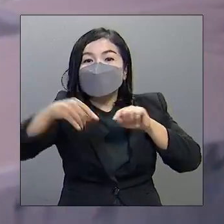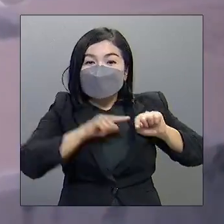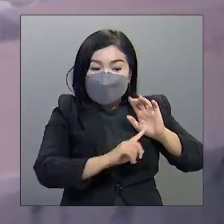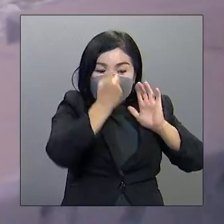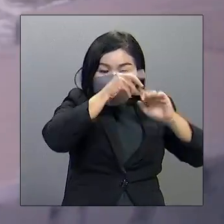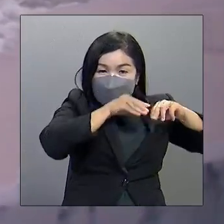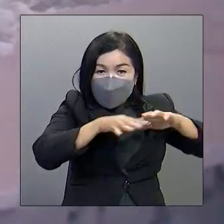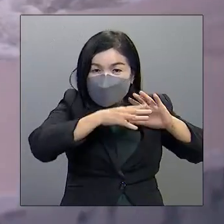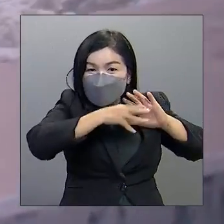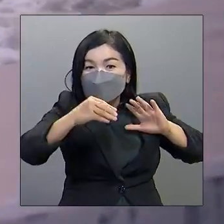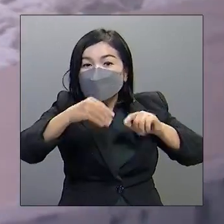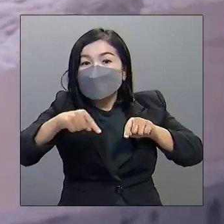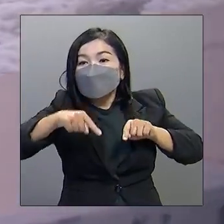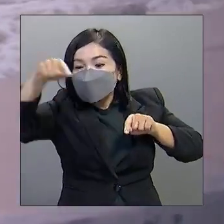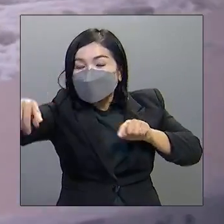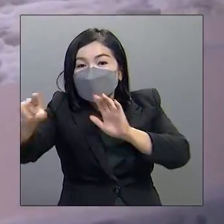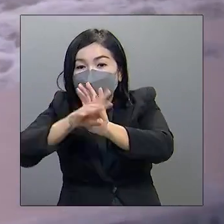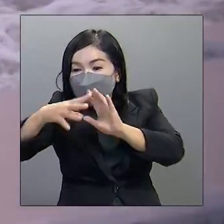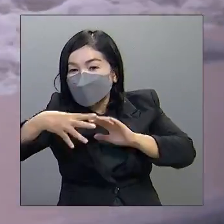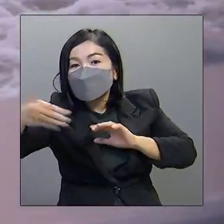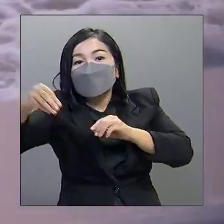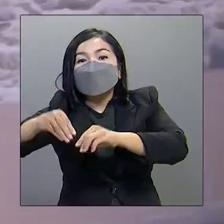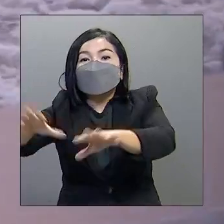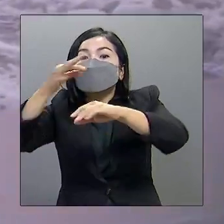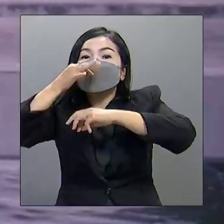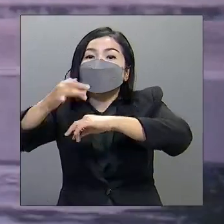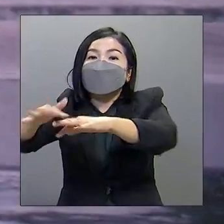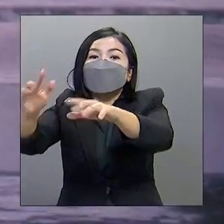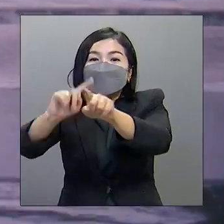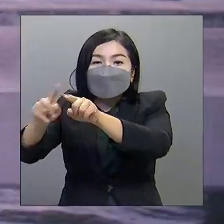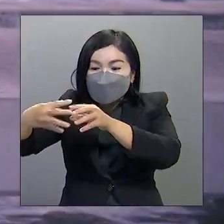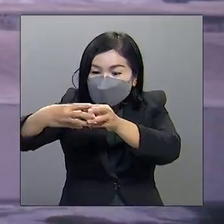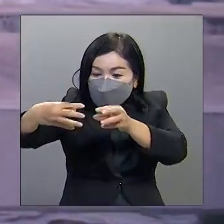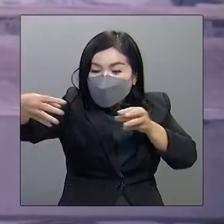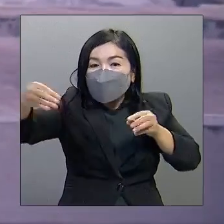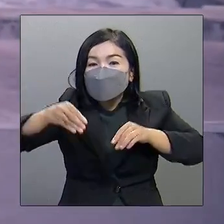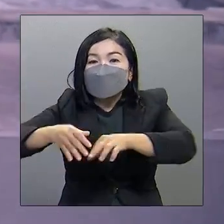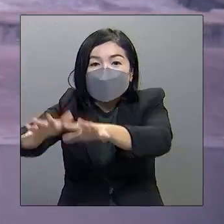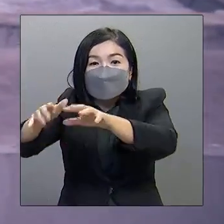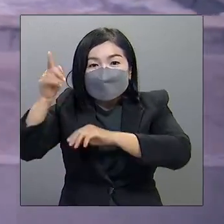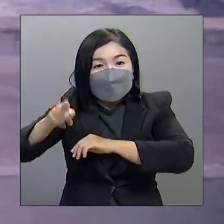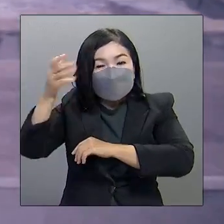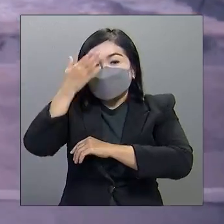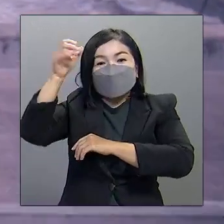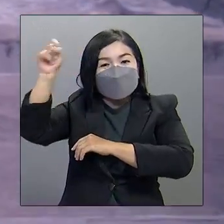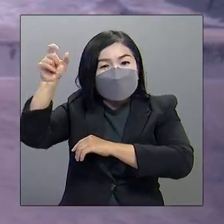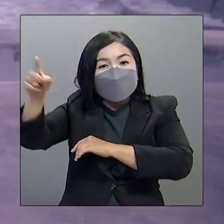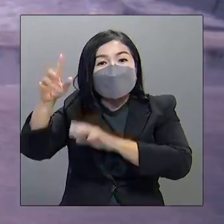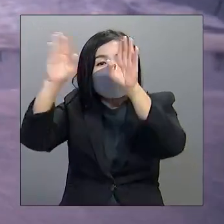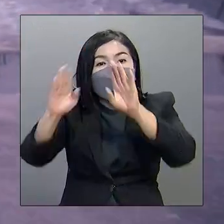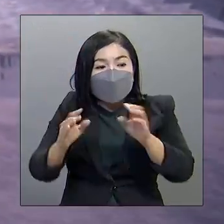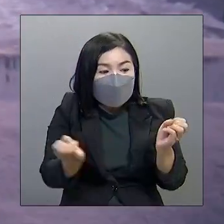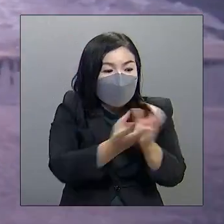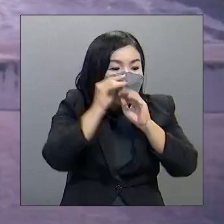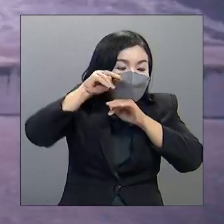าพสูงมากแต่จะทำอย่างไรให้เส้นทางส่งน้ำลงทะเลนี้เป็นเส้นทางที่ใช้ได้จริงทันทีไม่ไปแวะท่วมบ้านเรือน